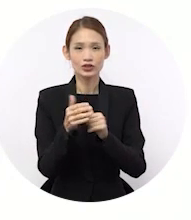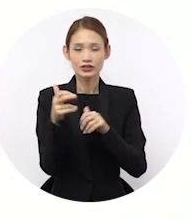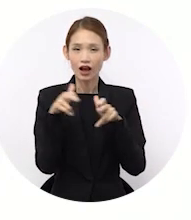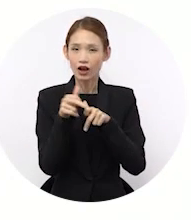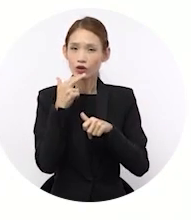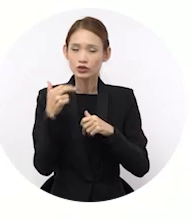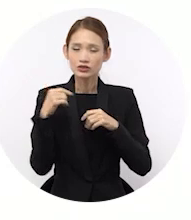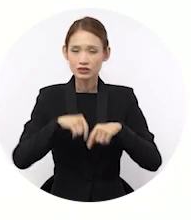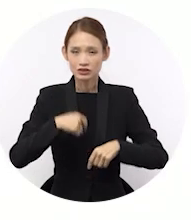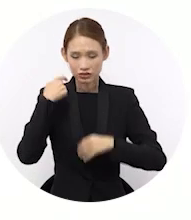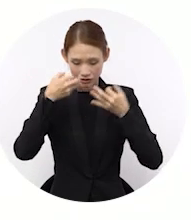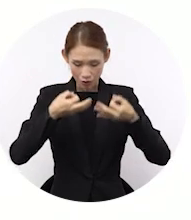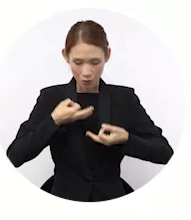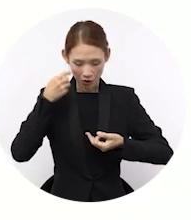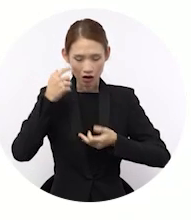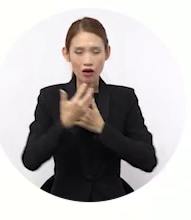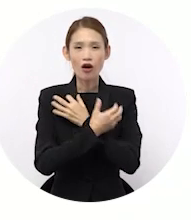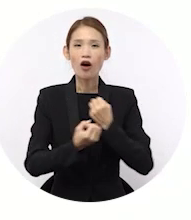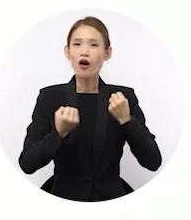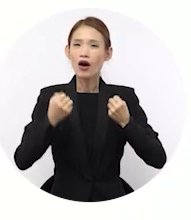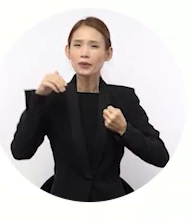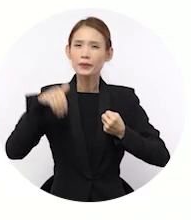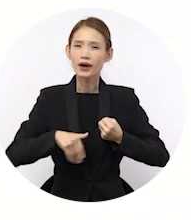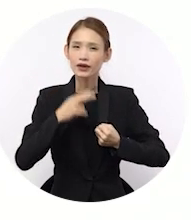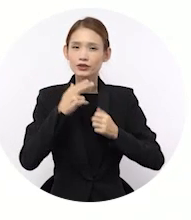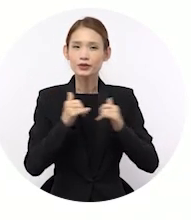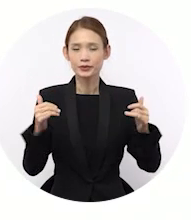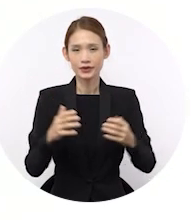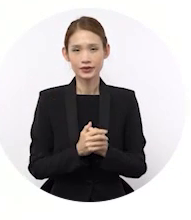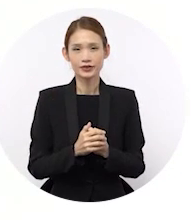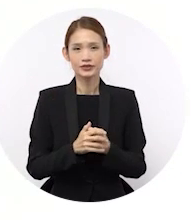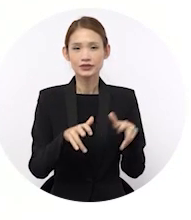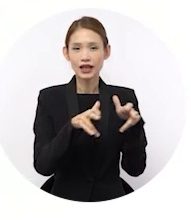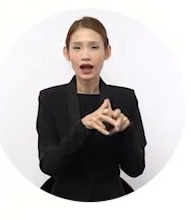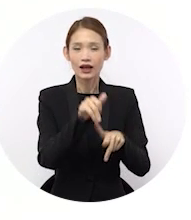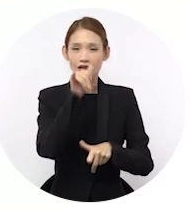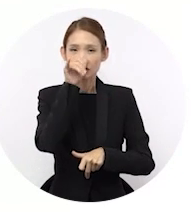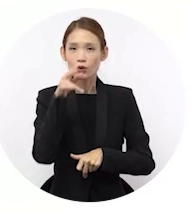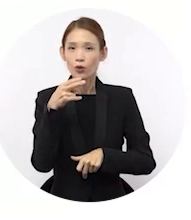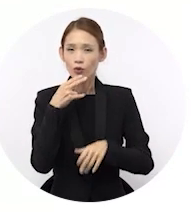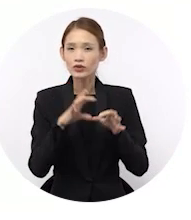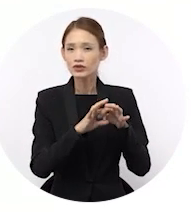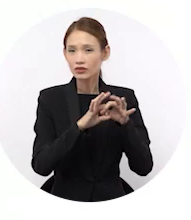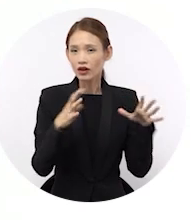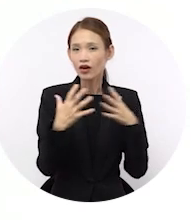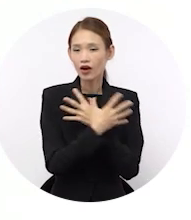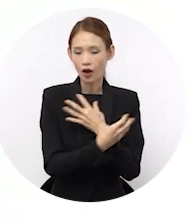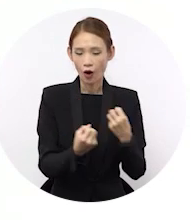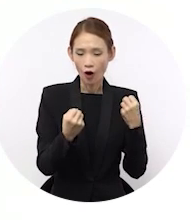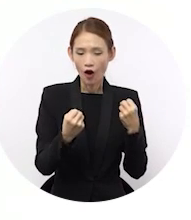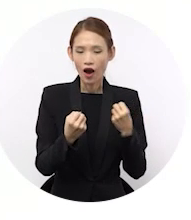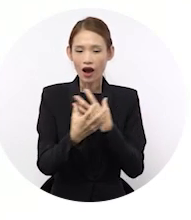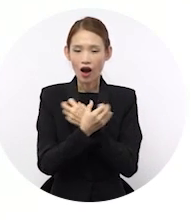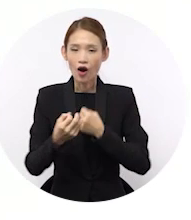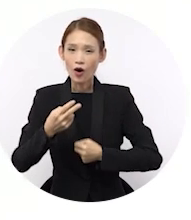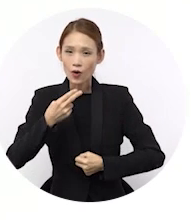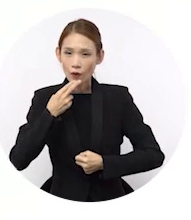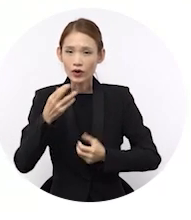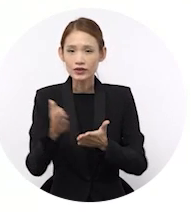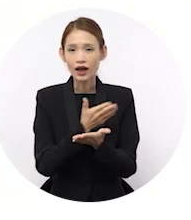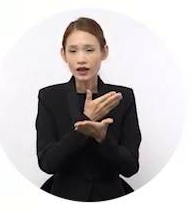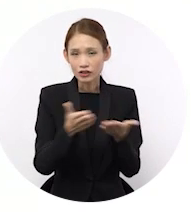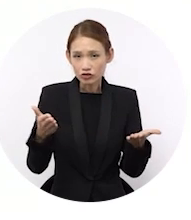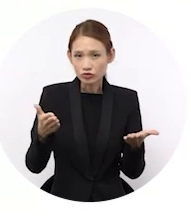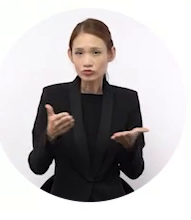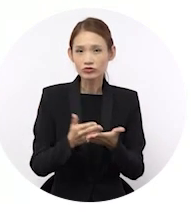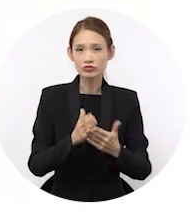스스로 건강하지 못하다고 여기는 분들도 많이 있죠. 이렇듯 장애의 유무가 건강하냐 건강하지 않냐를